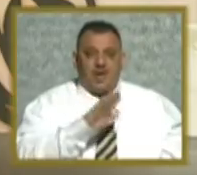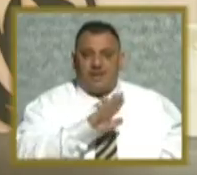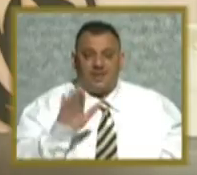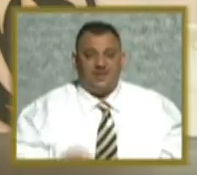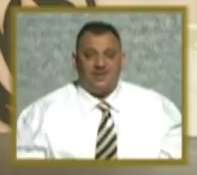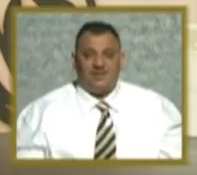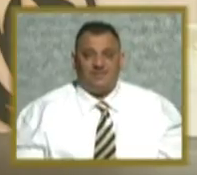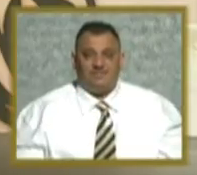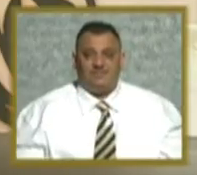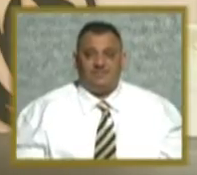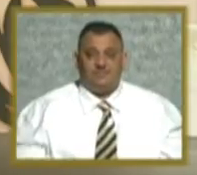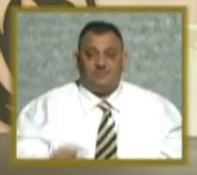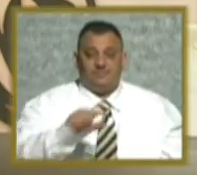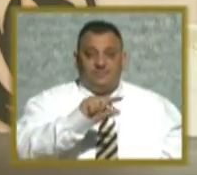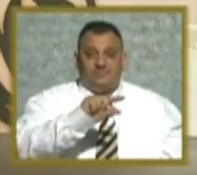4 أشهر و10. بالنسبة